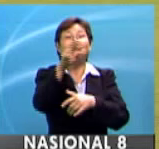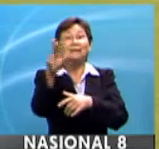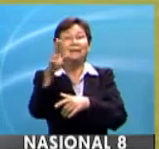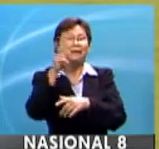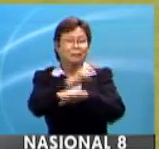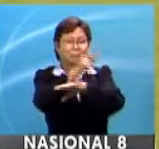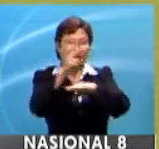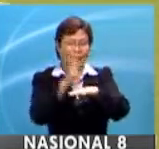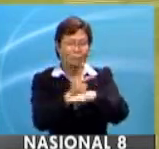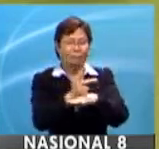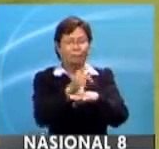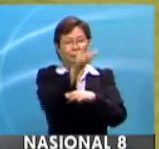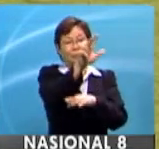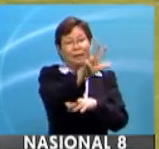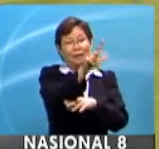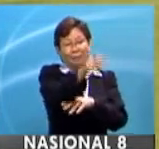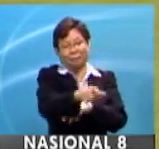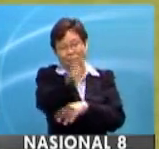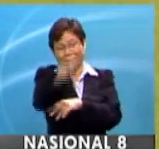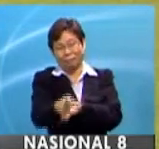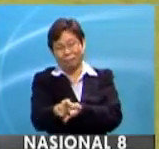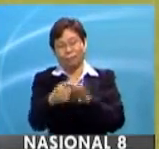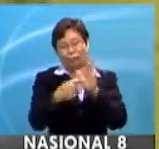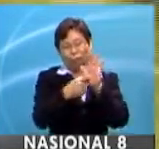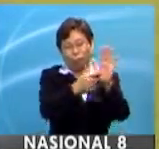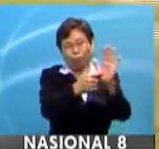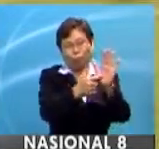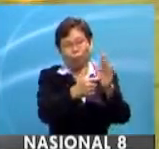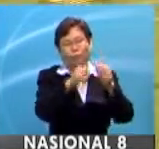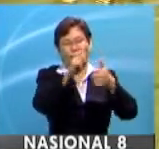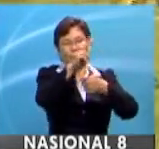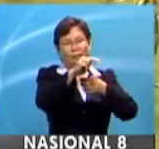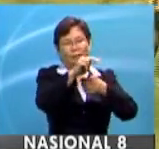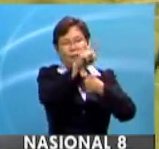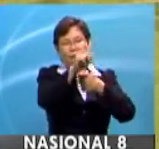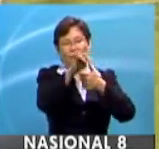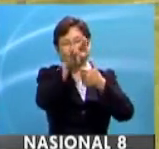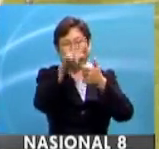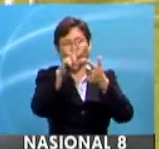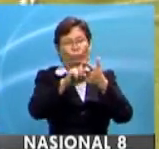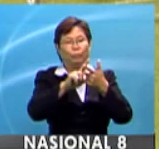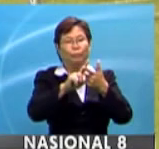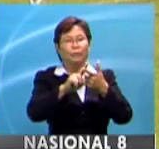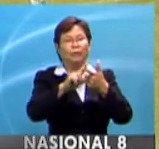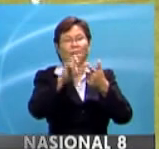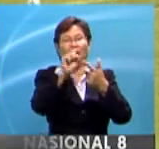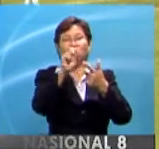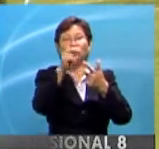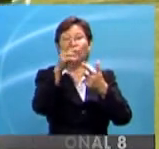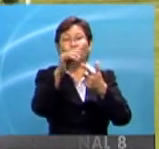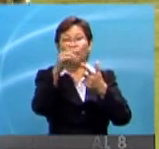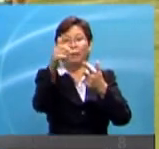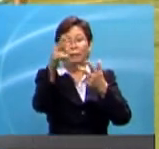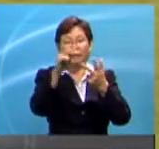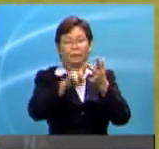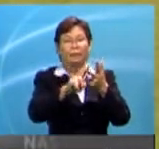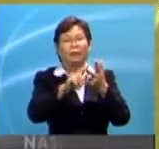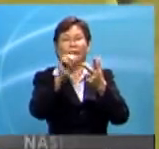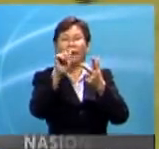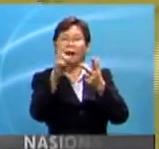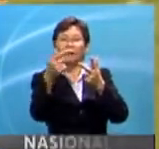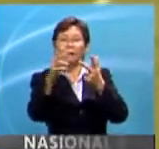individu yang dipamerkan ketua pasukan harimau muda nazirun Naim Chik Hashim penyerang s kumaran dan pemain tengah Adam Nor